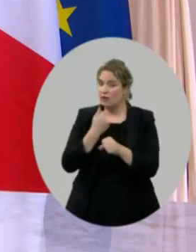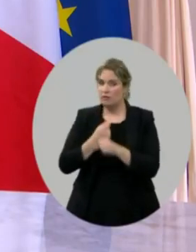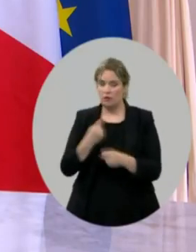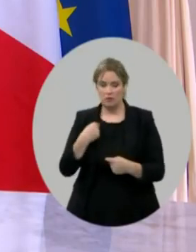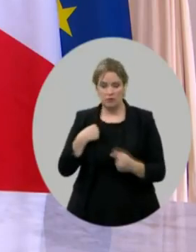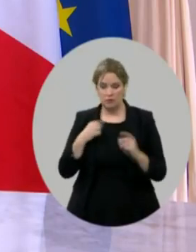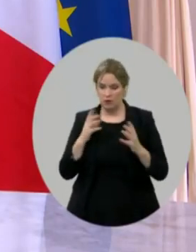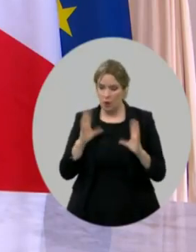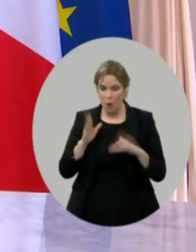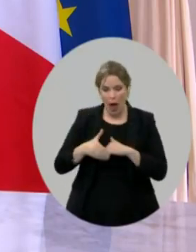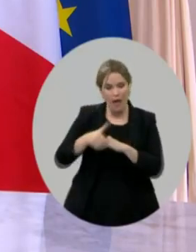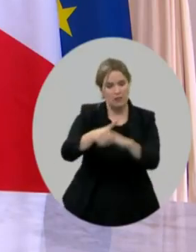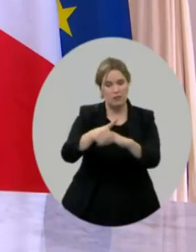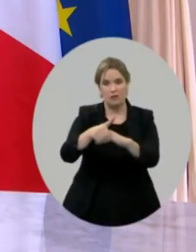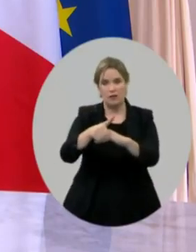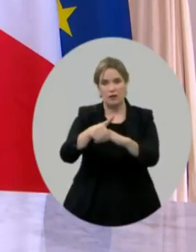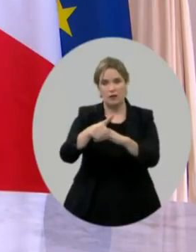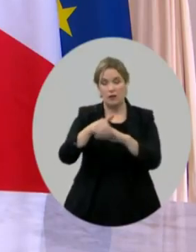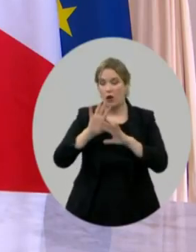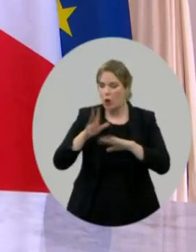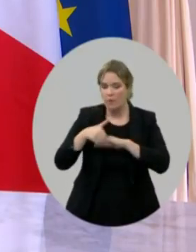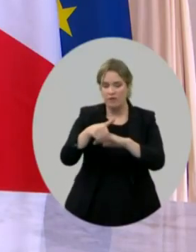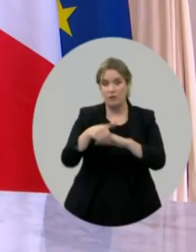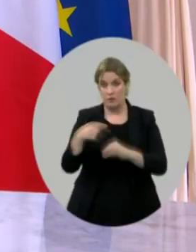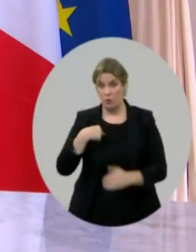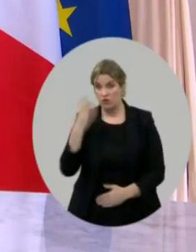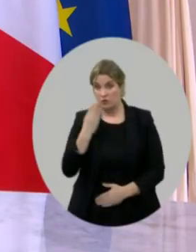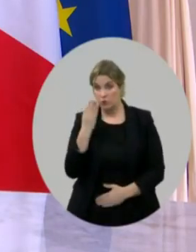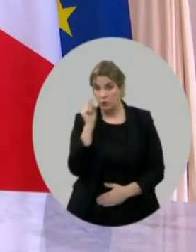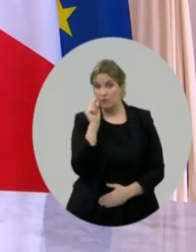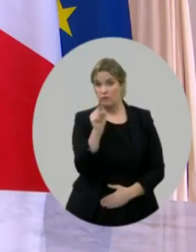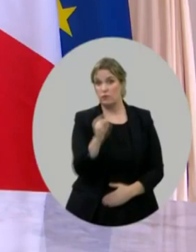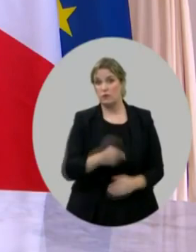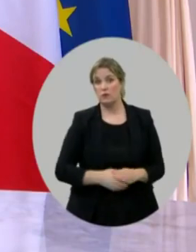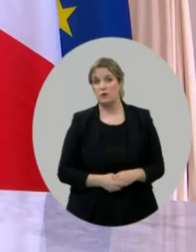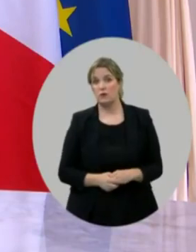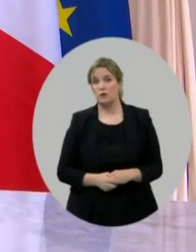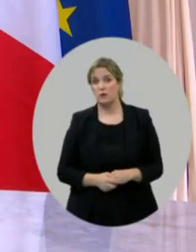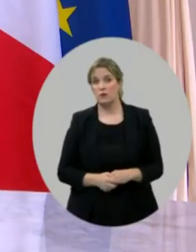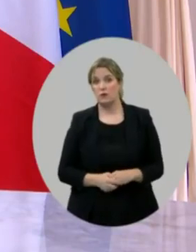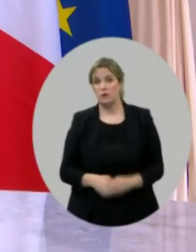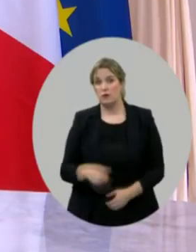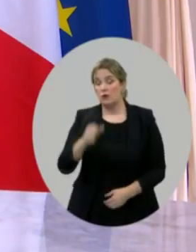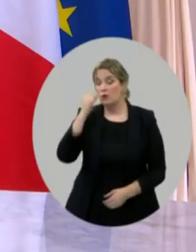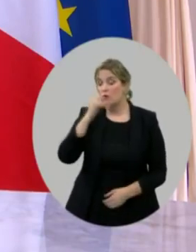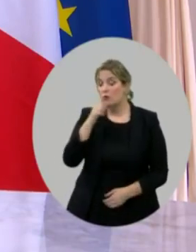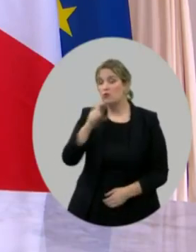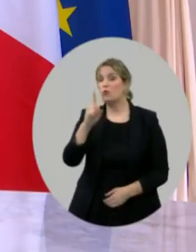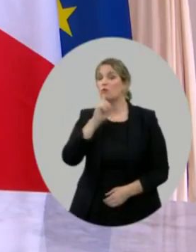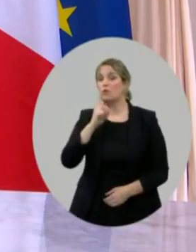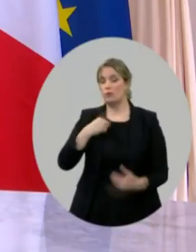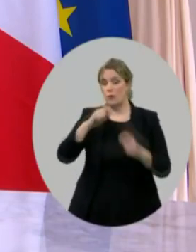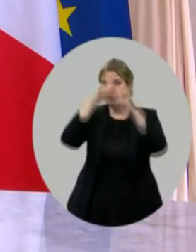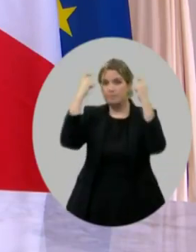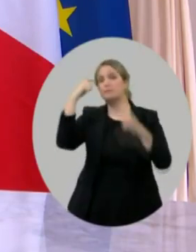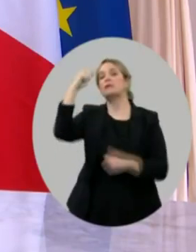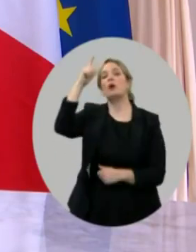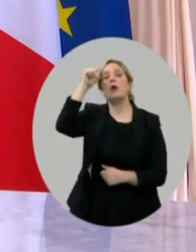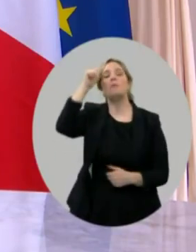à faire pour la nation. J'ai besoin de cet engagement. Chaque jour, depuis que je suis élu président de la